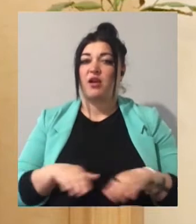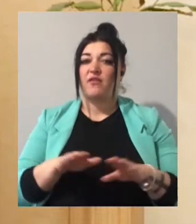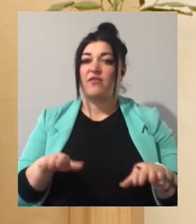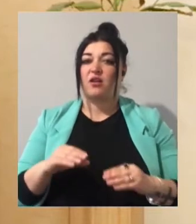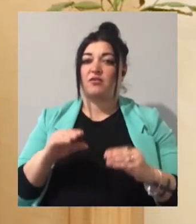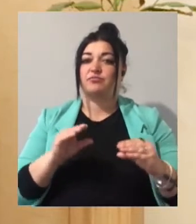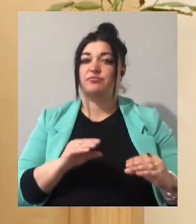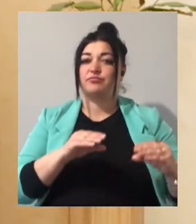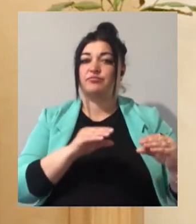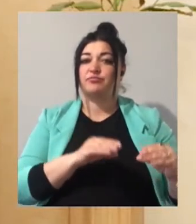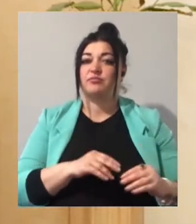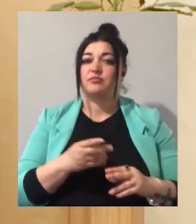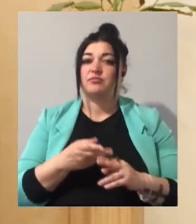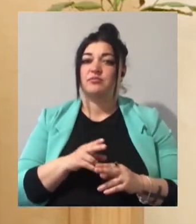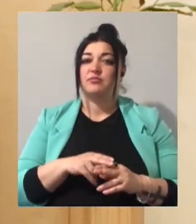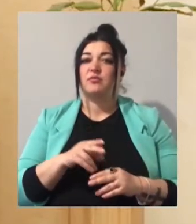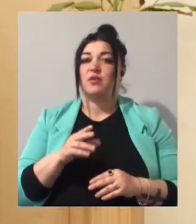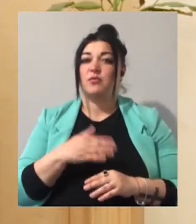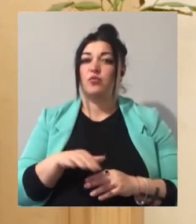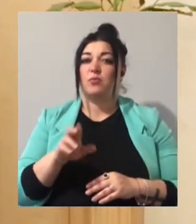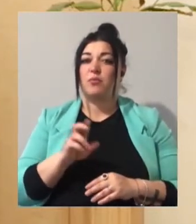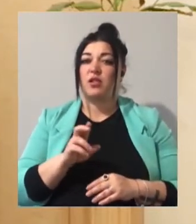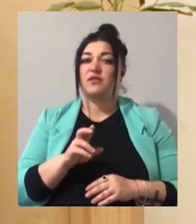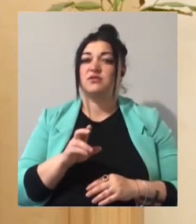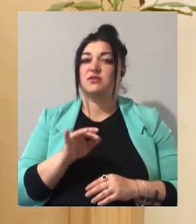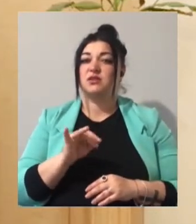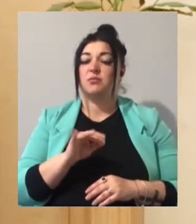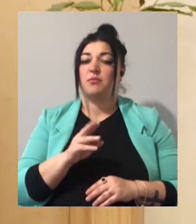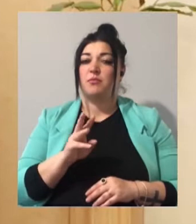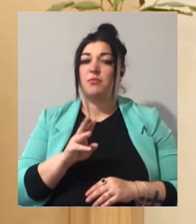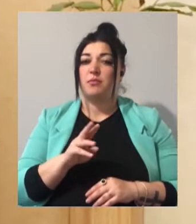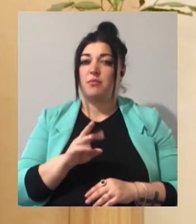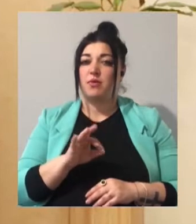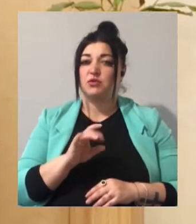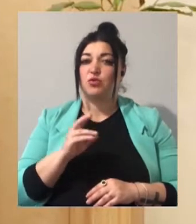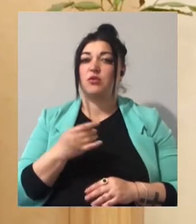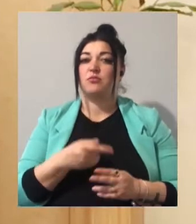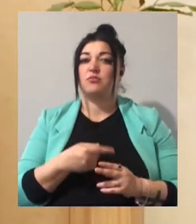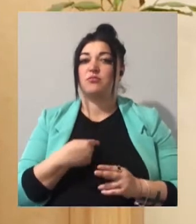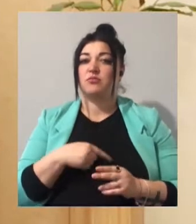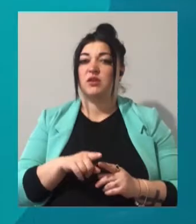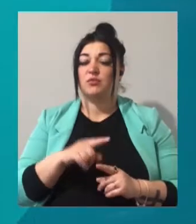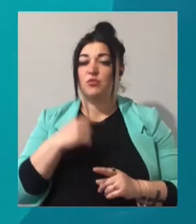перекрыла движение по улице Балковской, перекрыли движение по улице Приморской. И таким образом мы отсекли возможность транспорта.